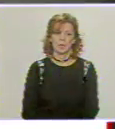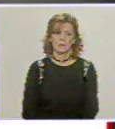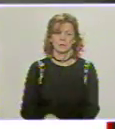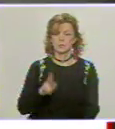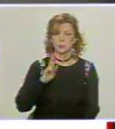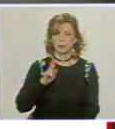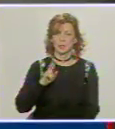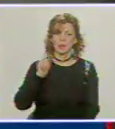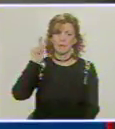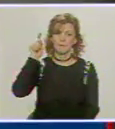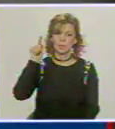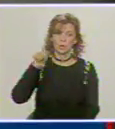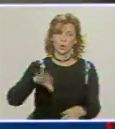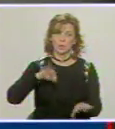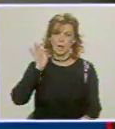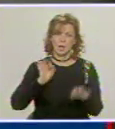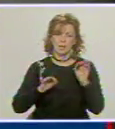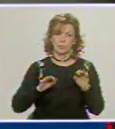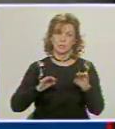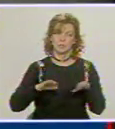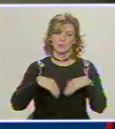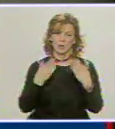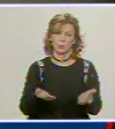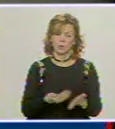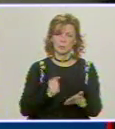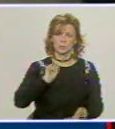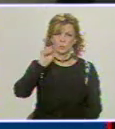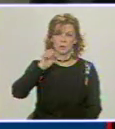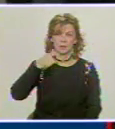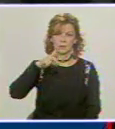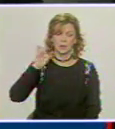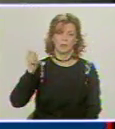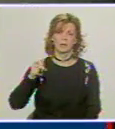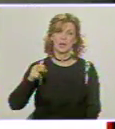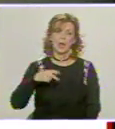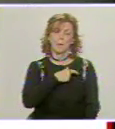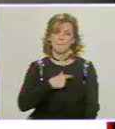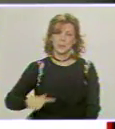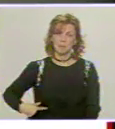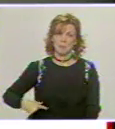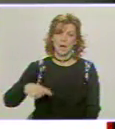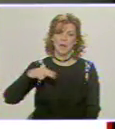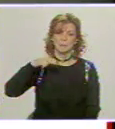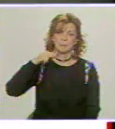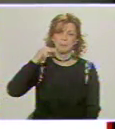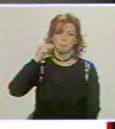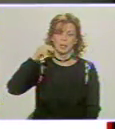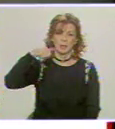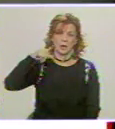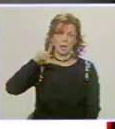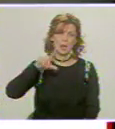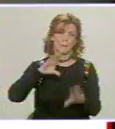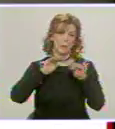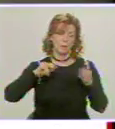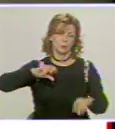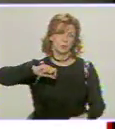ca următoarele alegeri să aducă pentru ALDE primari liberali, mai mulți viceprimari și, de ce nu, chiar un